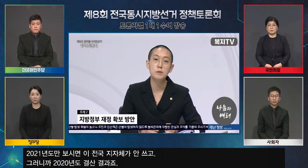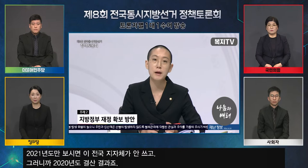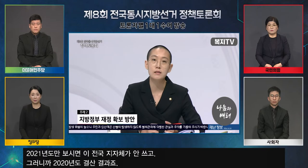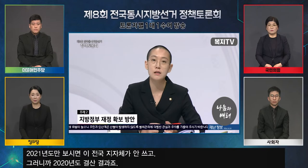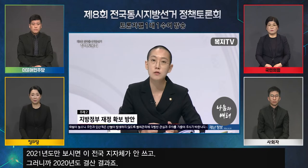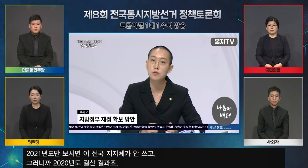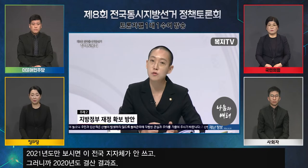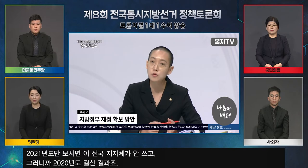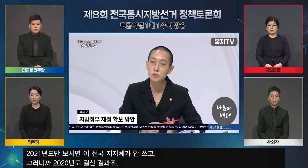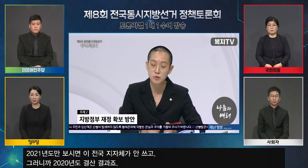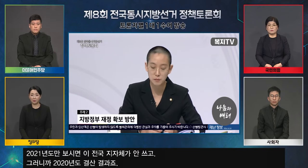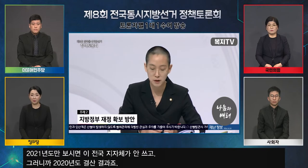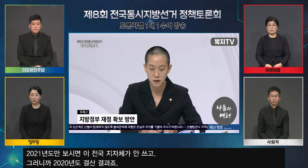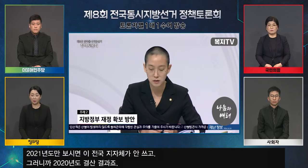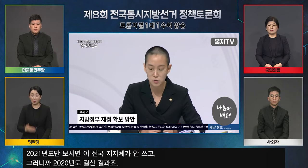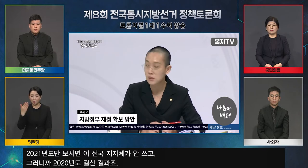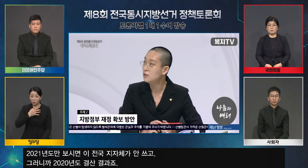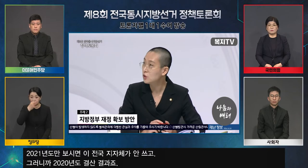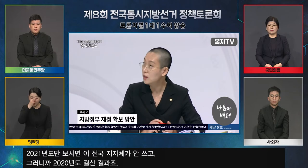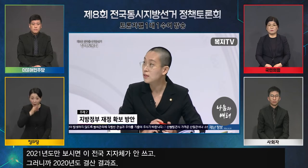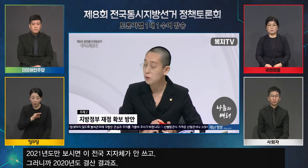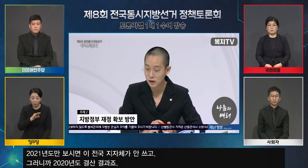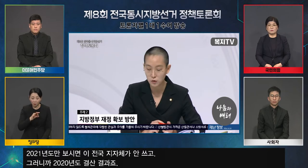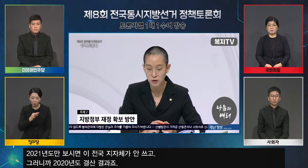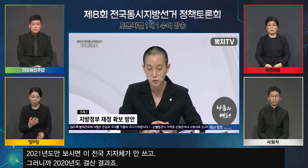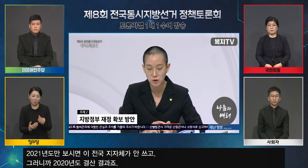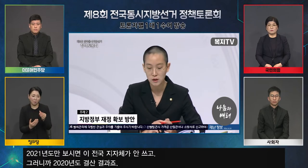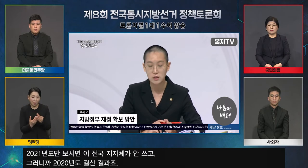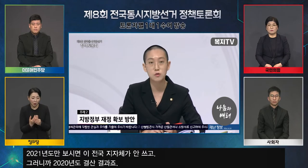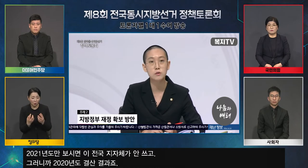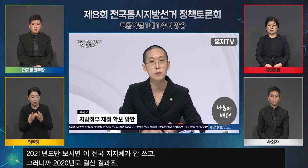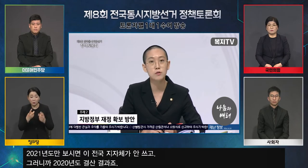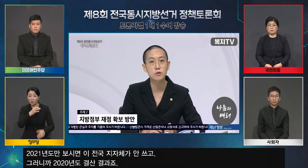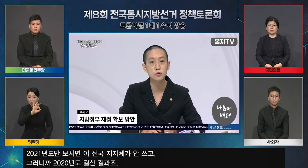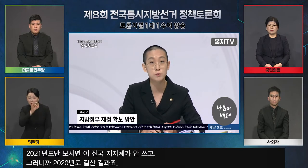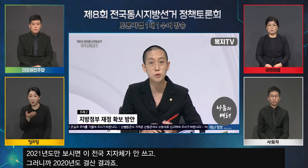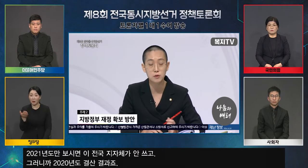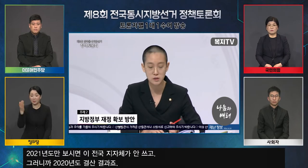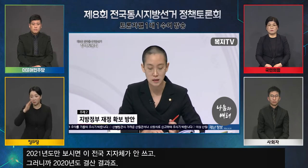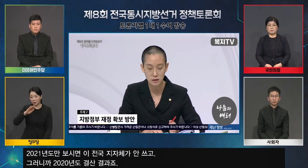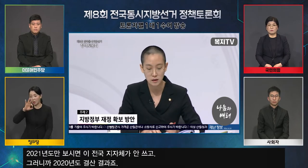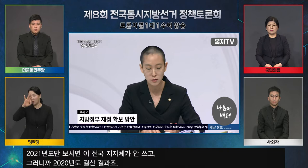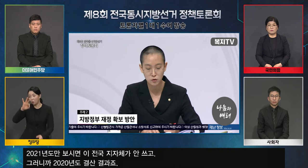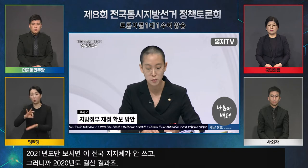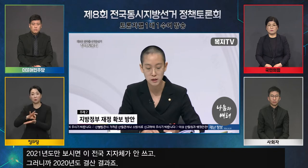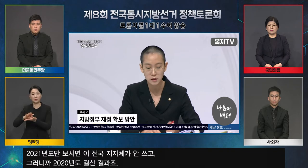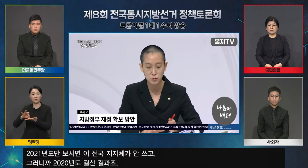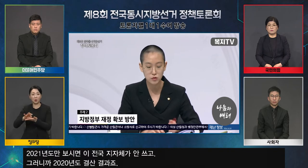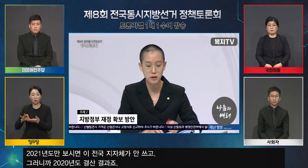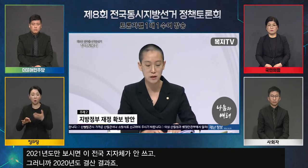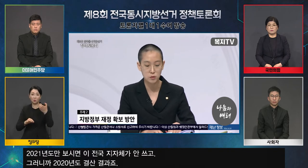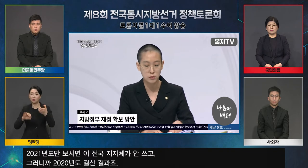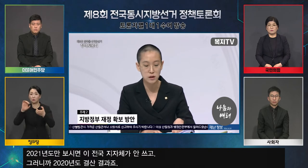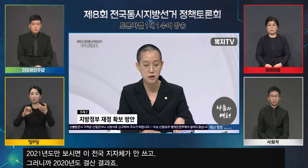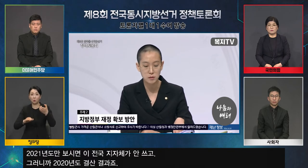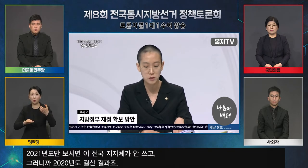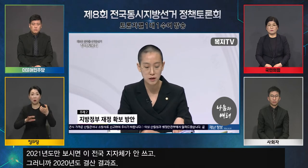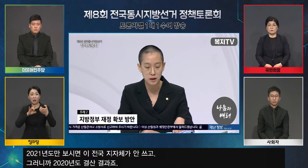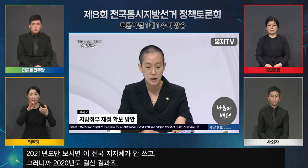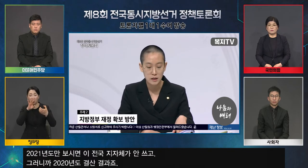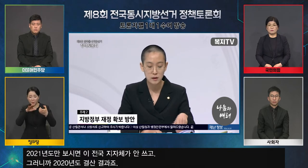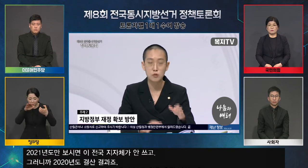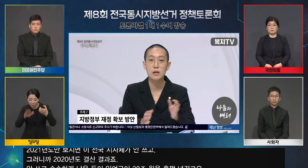순세계인여금이 발생하는 건 어느 정도 불가피하다는 점을 인정한다고 하더라도 재정 집행률이 90%가 되지 않는다는 건 정말 큰 문제라고